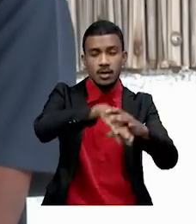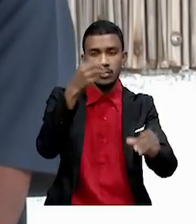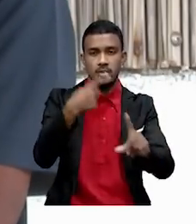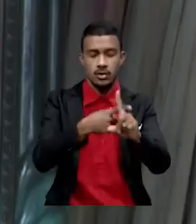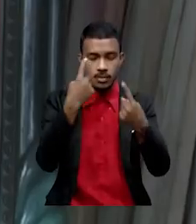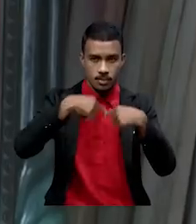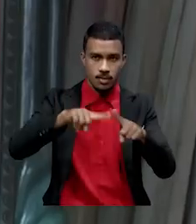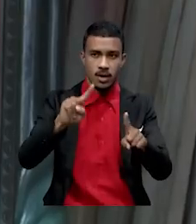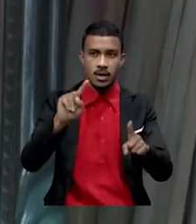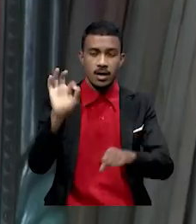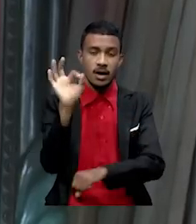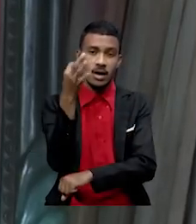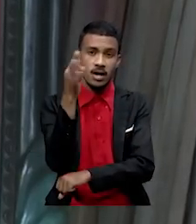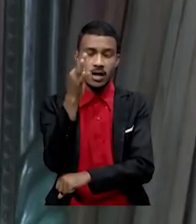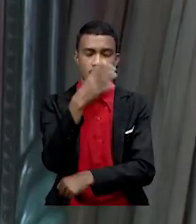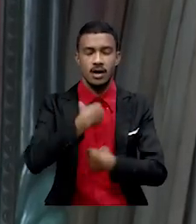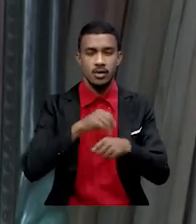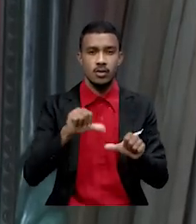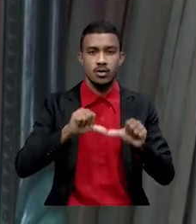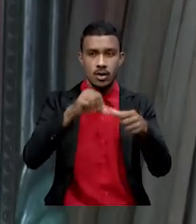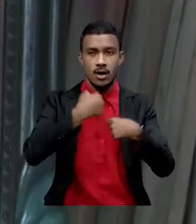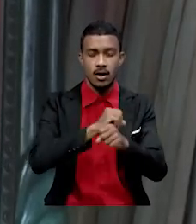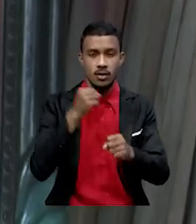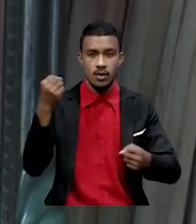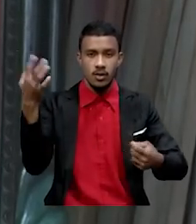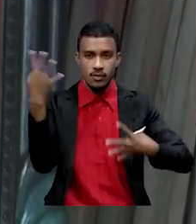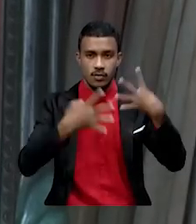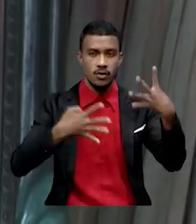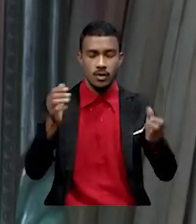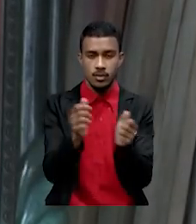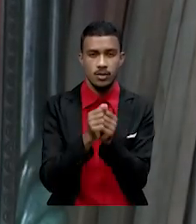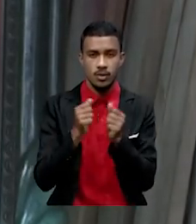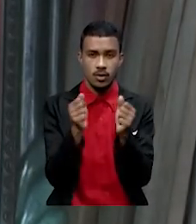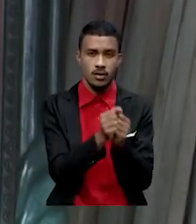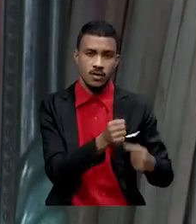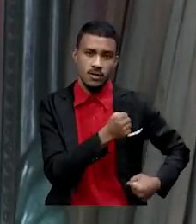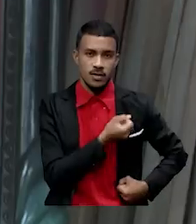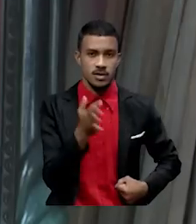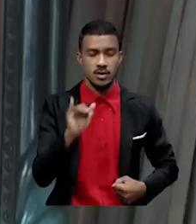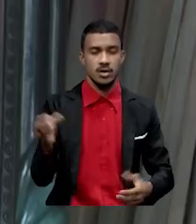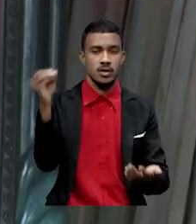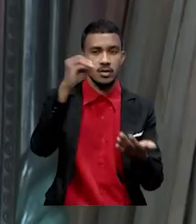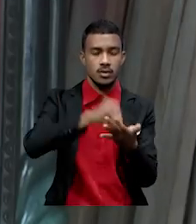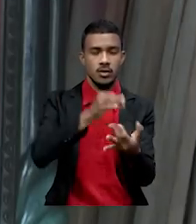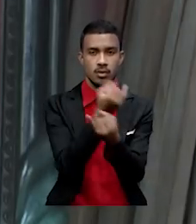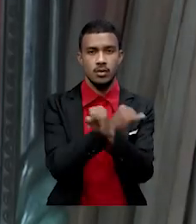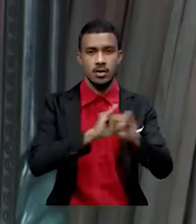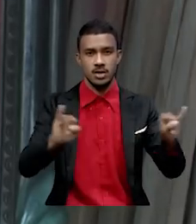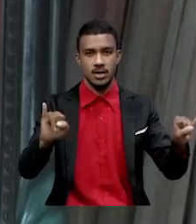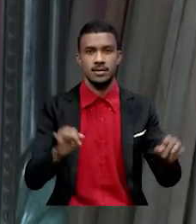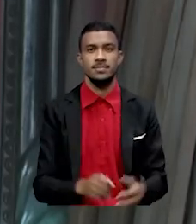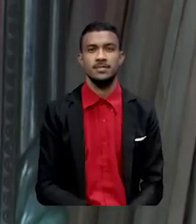de continua halofunu a moto co falentil sira to ukun rasikan